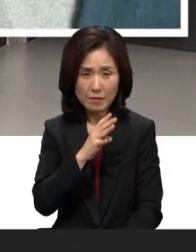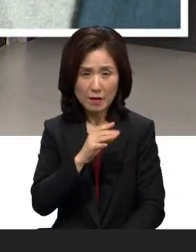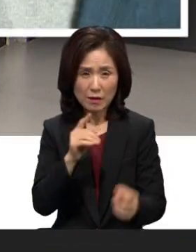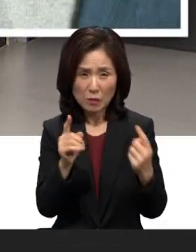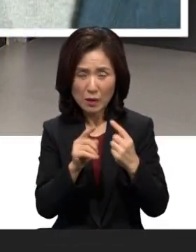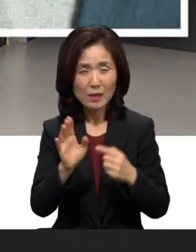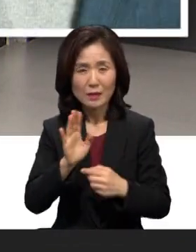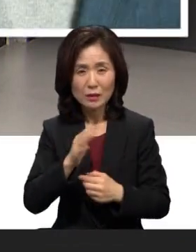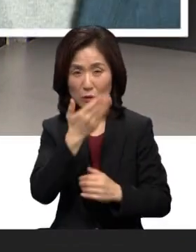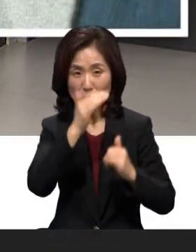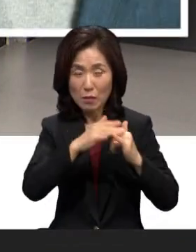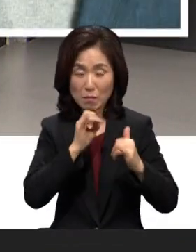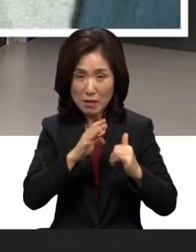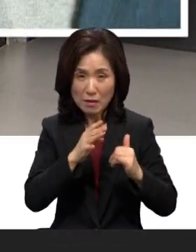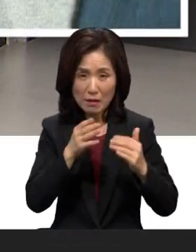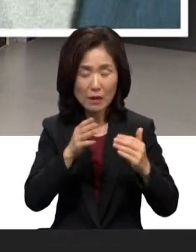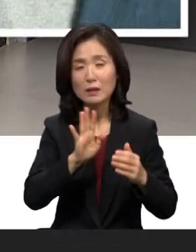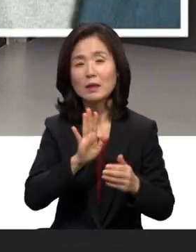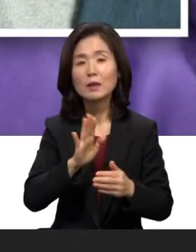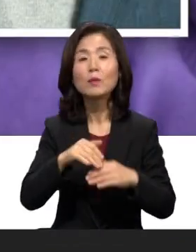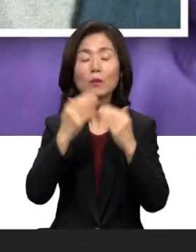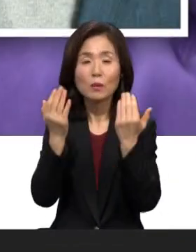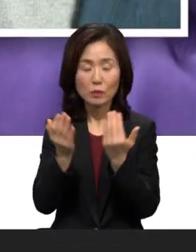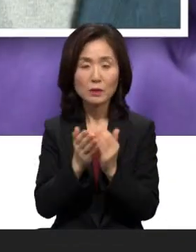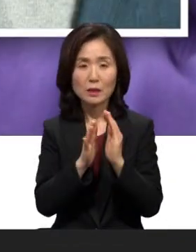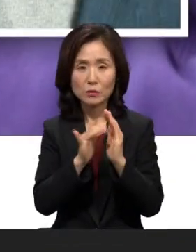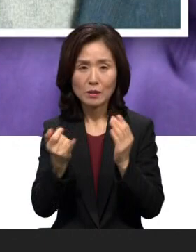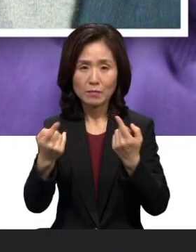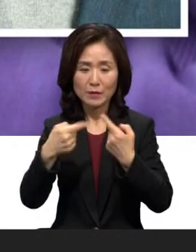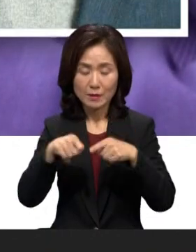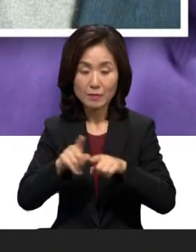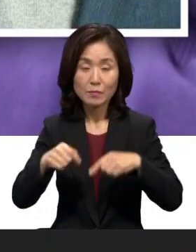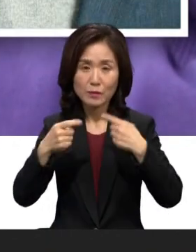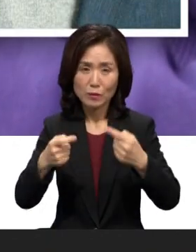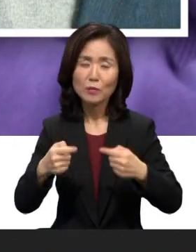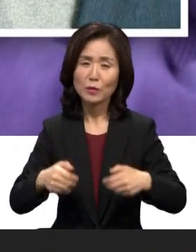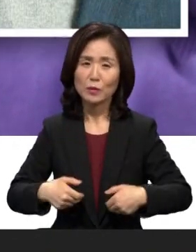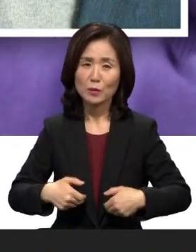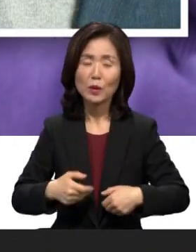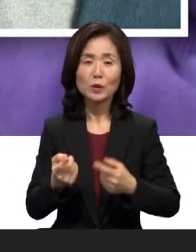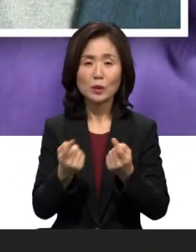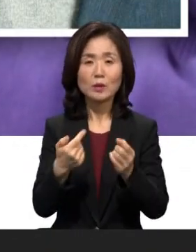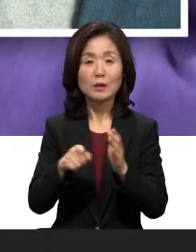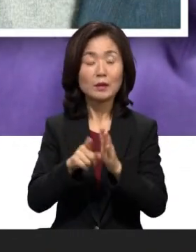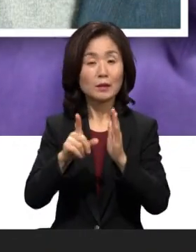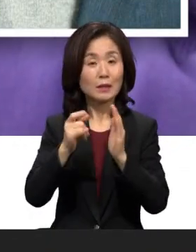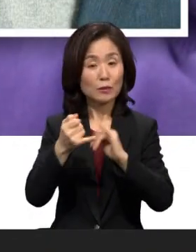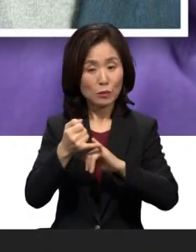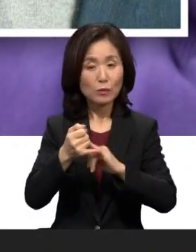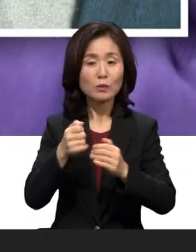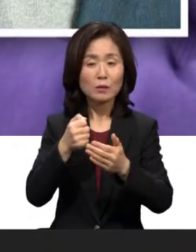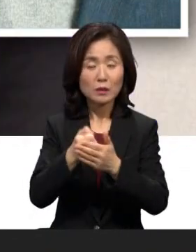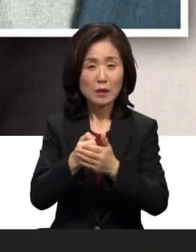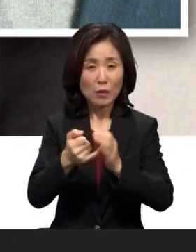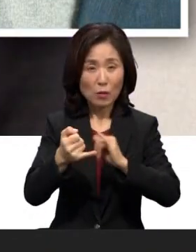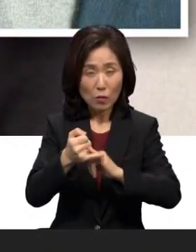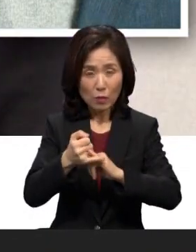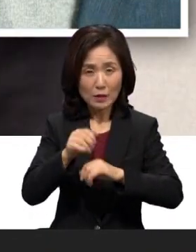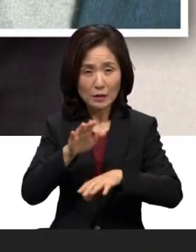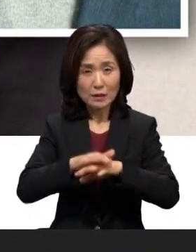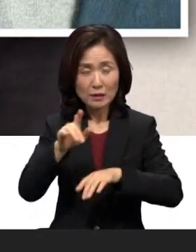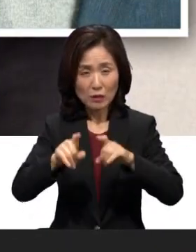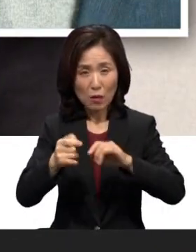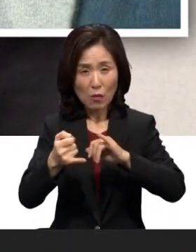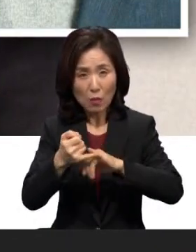청소년 만 하는 것이 아니고 우리 가족 모두가 참여하는 것이 되도록 하면 좋아요 조절을 위한 약속을 정하는 게 뭔가 반드시 지켜야 되는